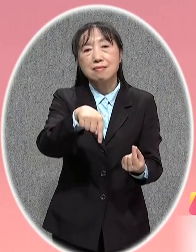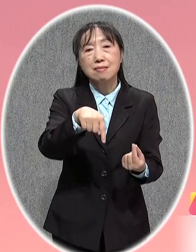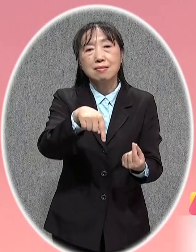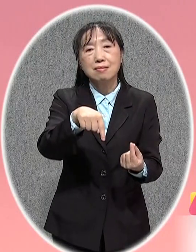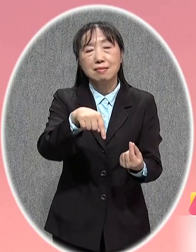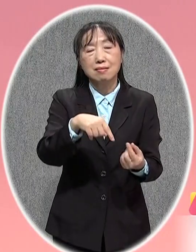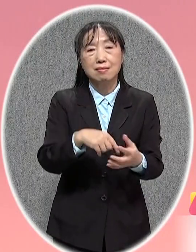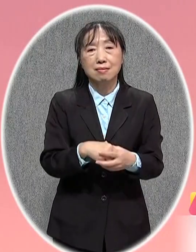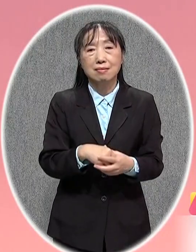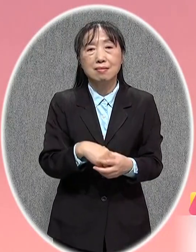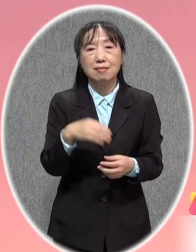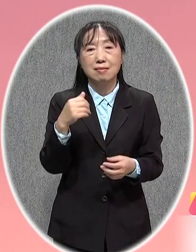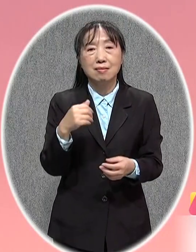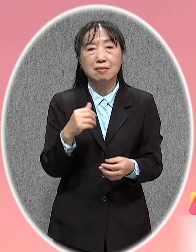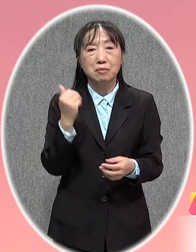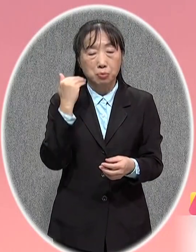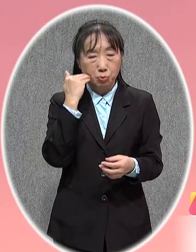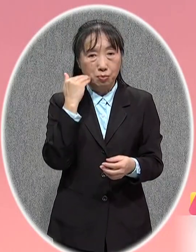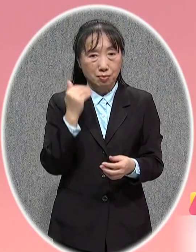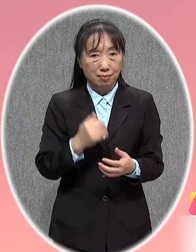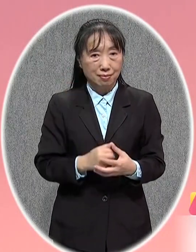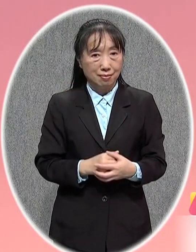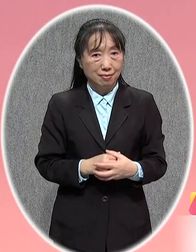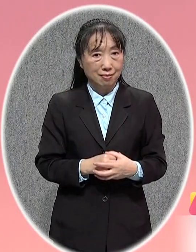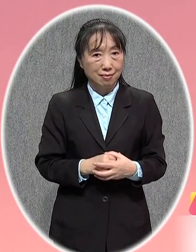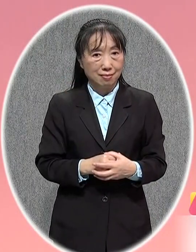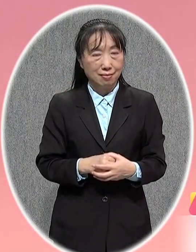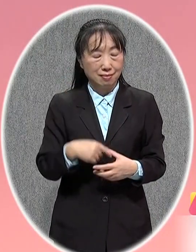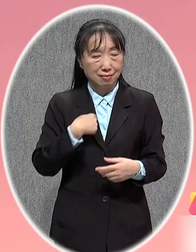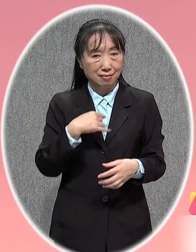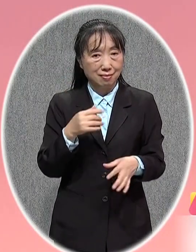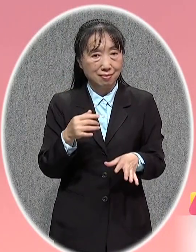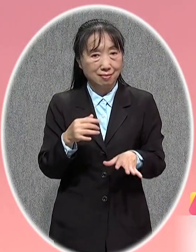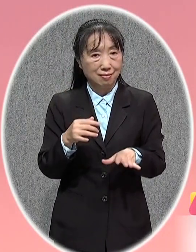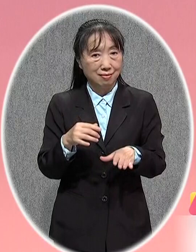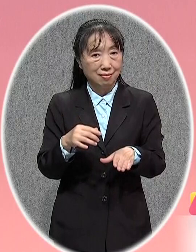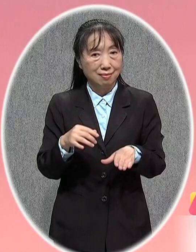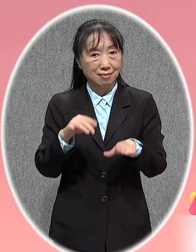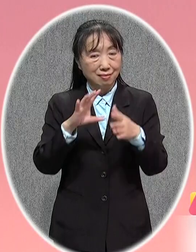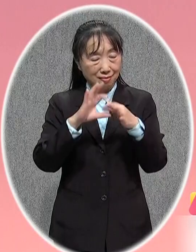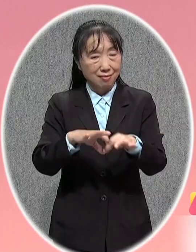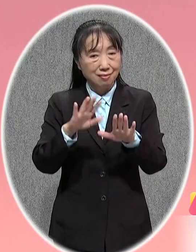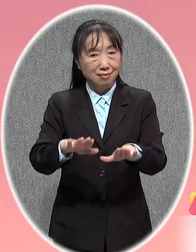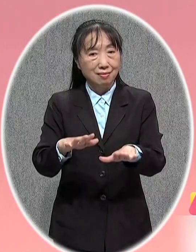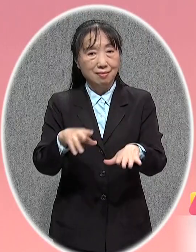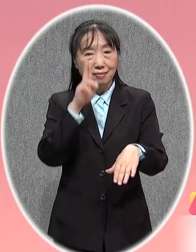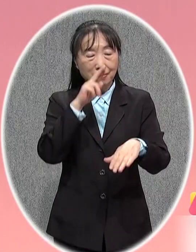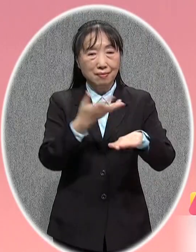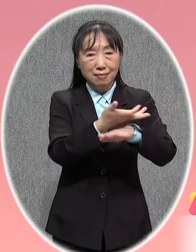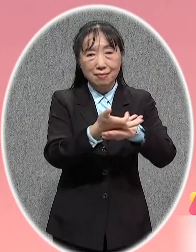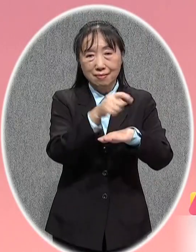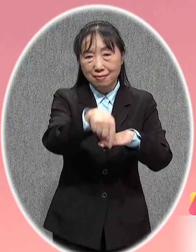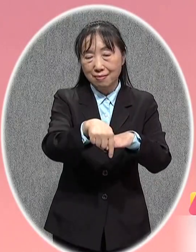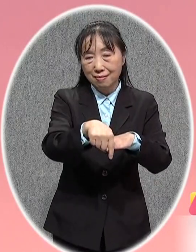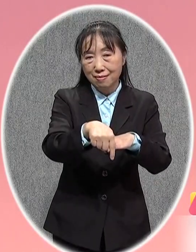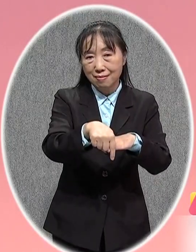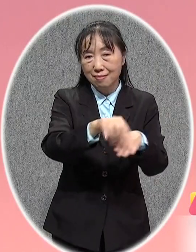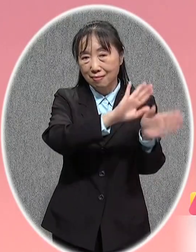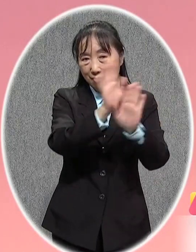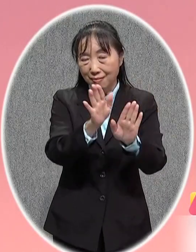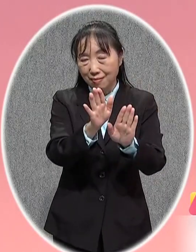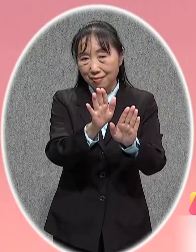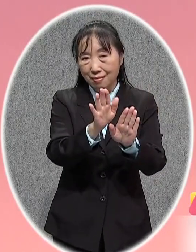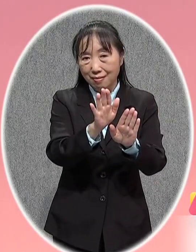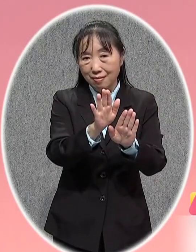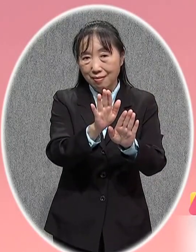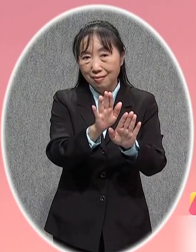这一部分，如果今天我们却因为把藻礁生态系的价值